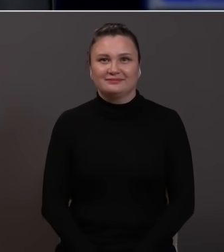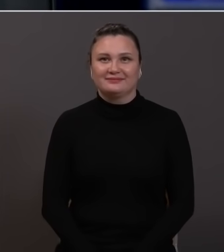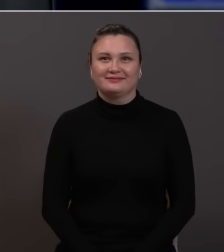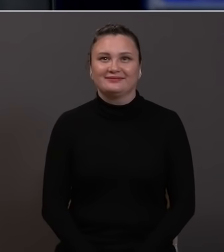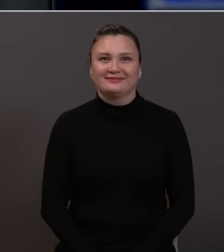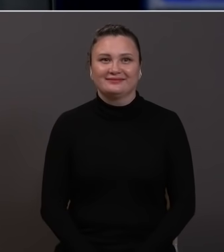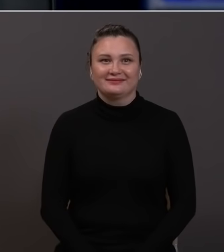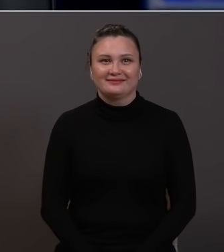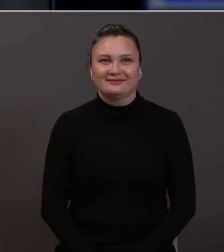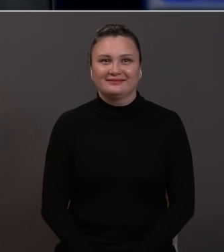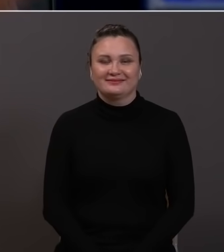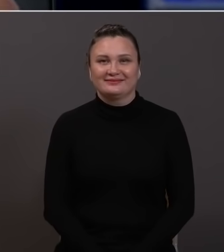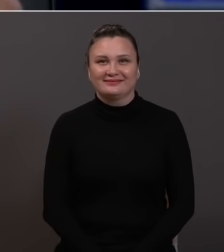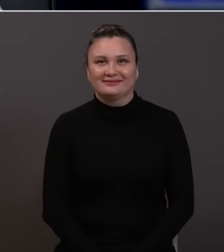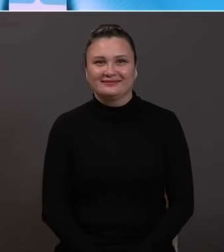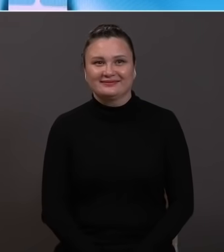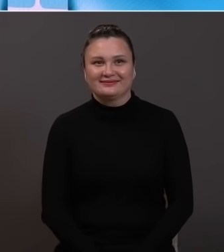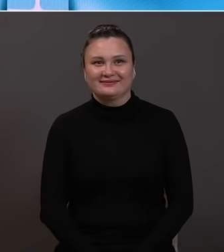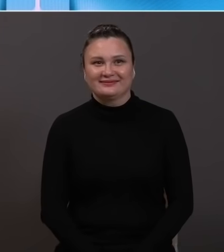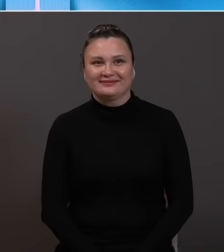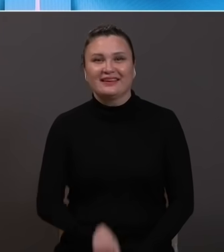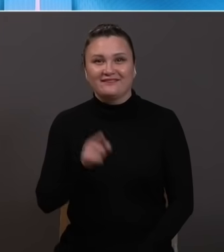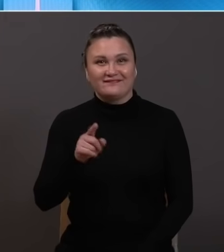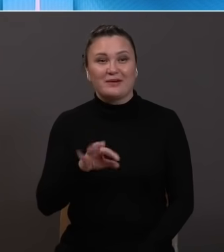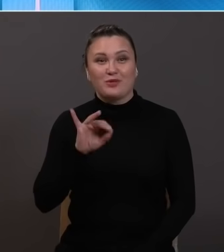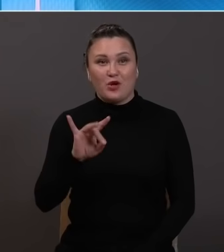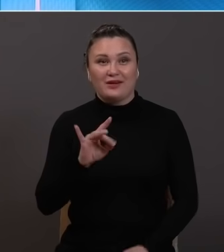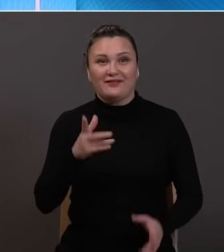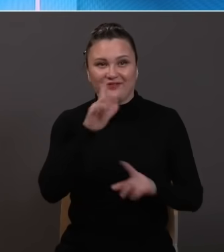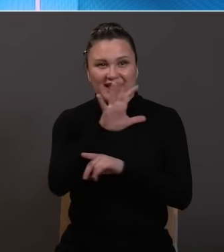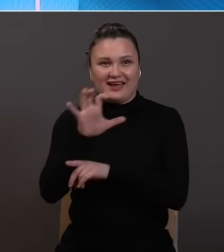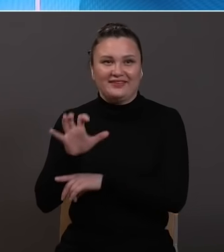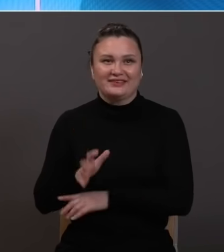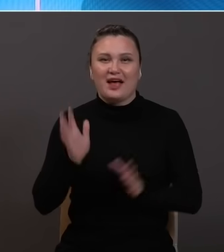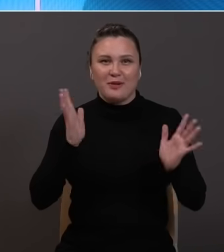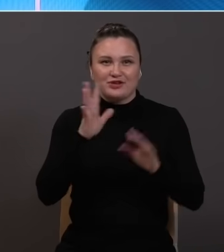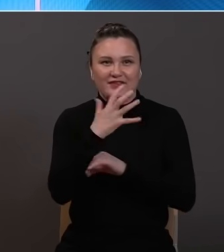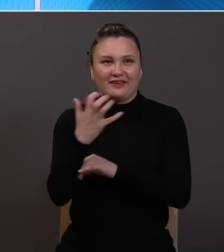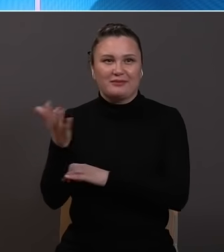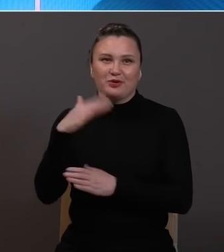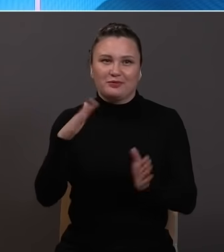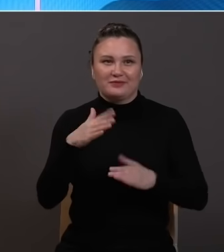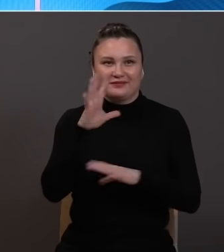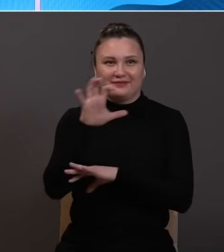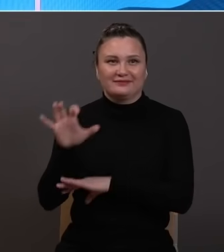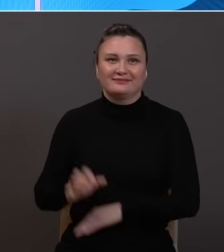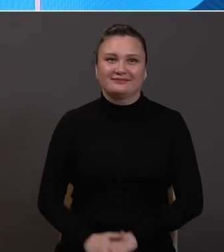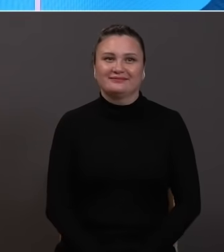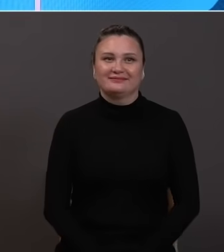сфотографироваться? Точно. Однозначно, я за. Вы же блогер еще. Обожаю фотографироваться. Пойдемте тоже, пойдемте.